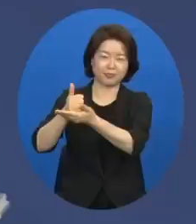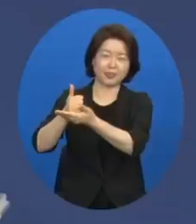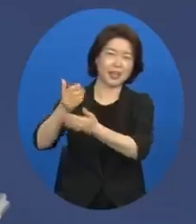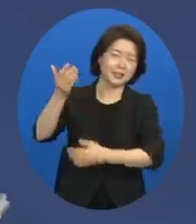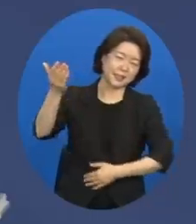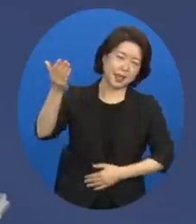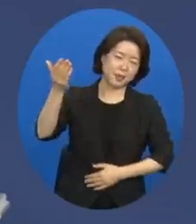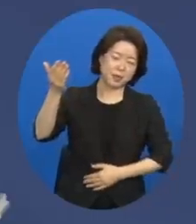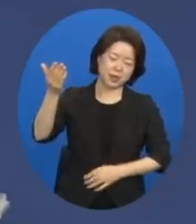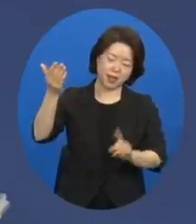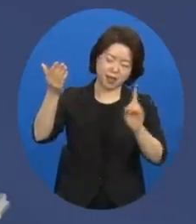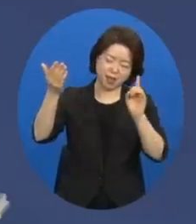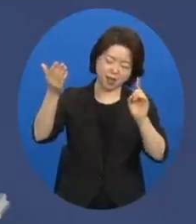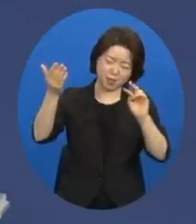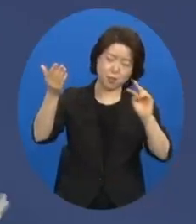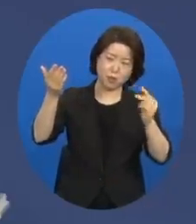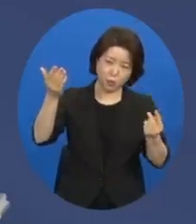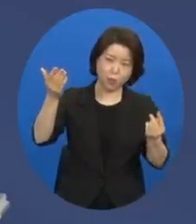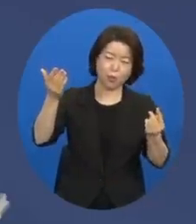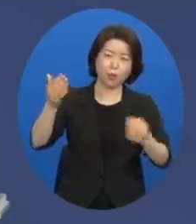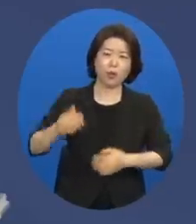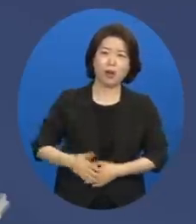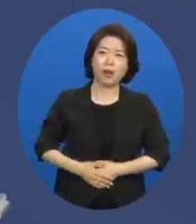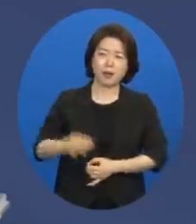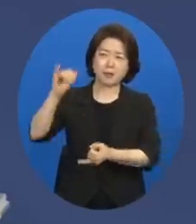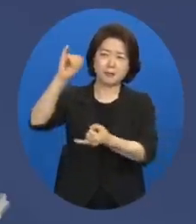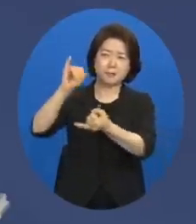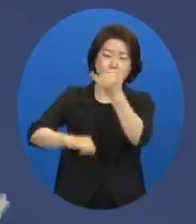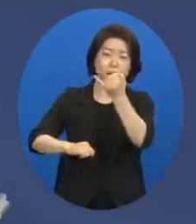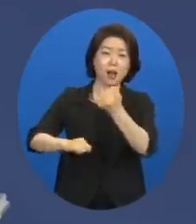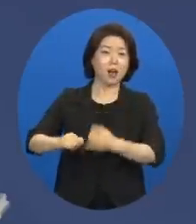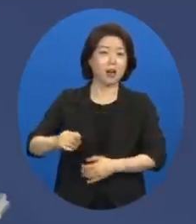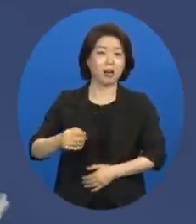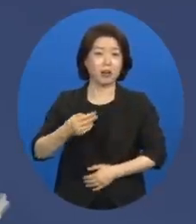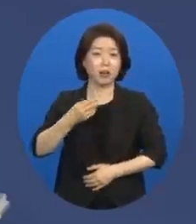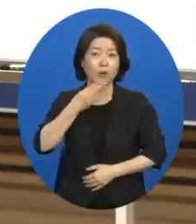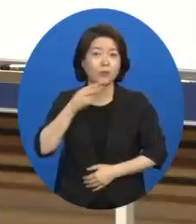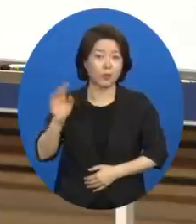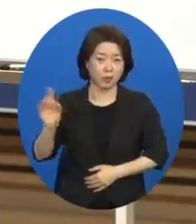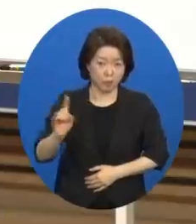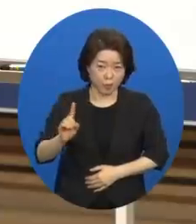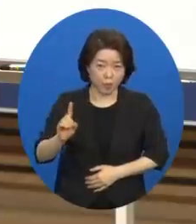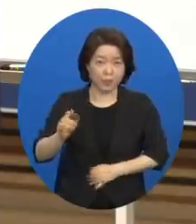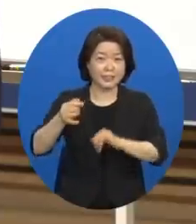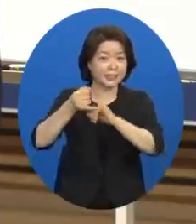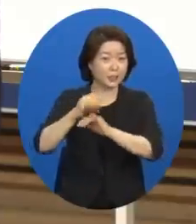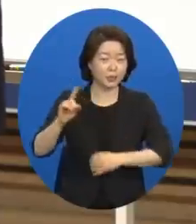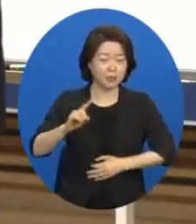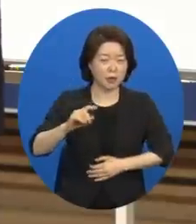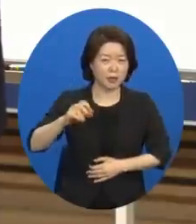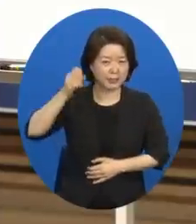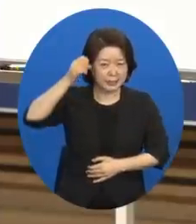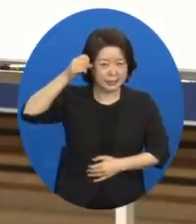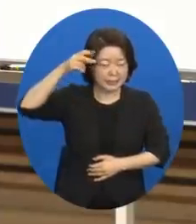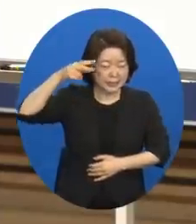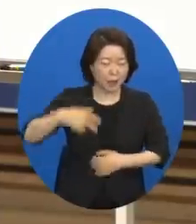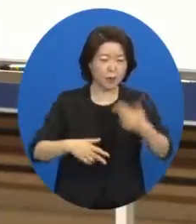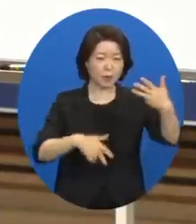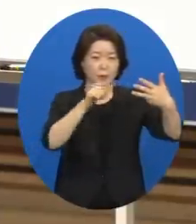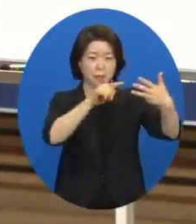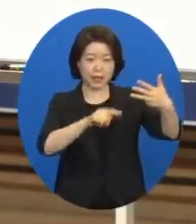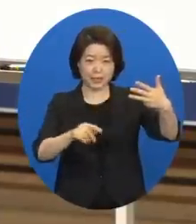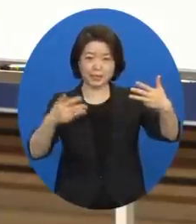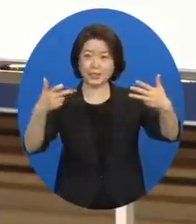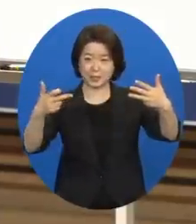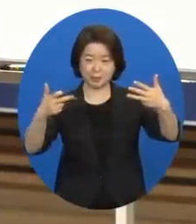그분은 한 번도 그분은 어긴 적이 없으신 약속이 있는데 잠언 8장 17절에 보면